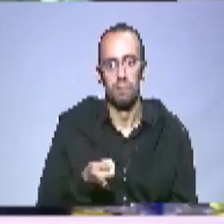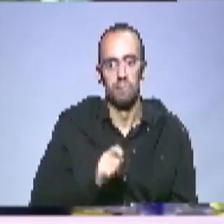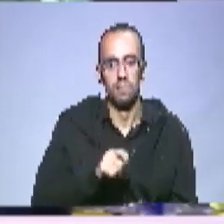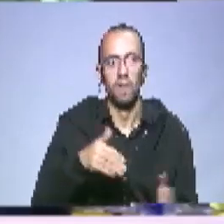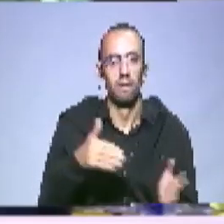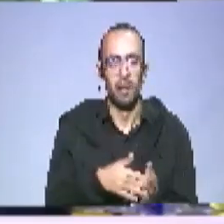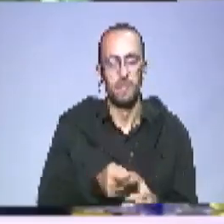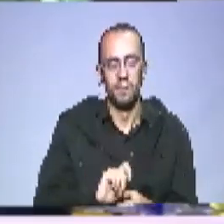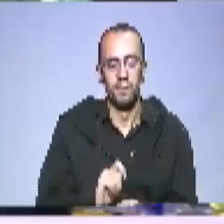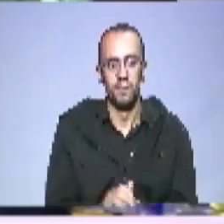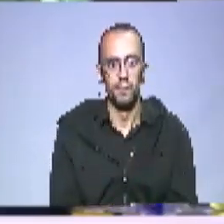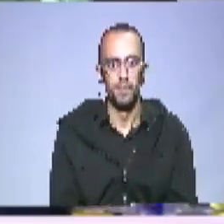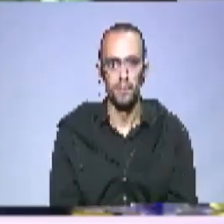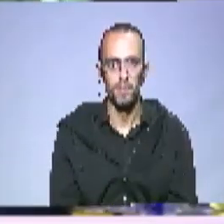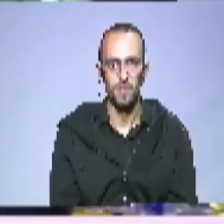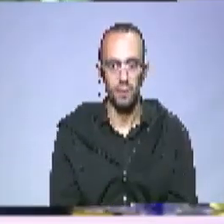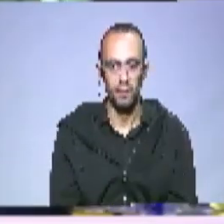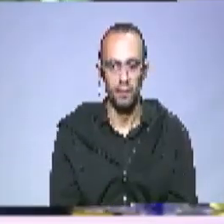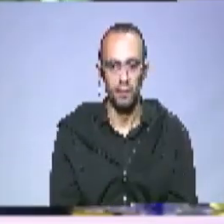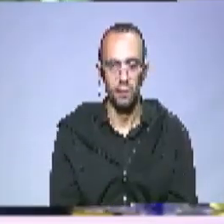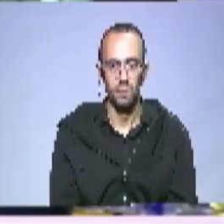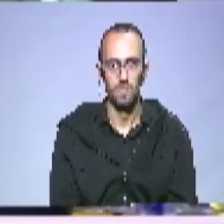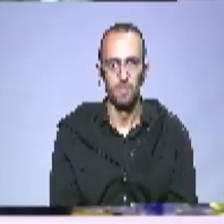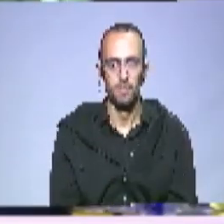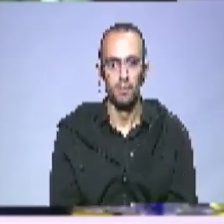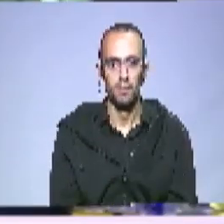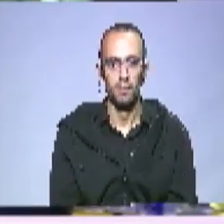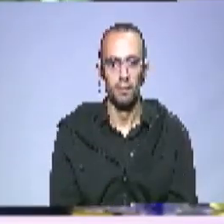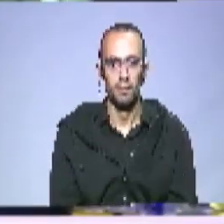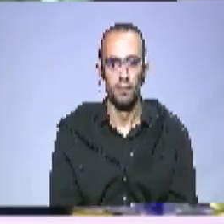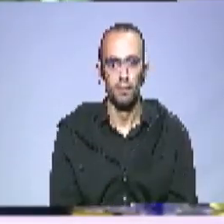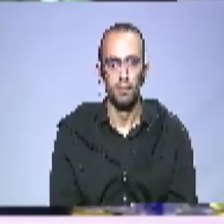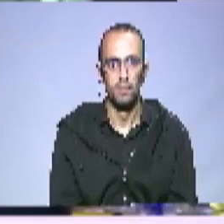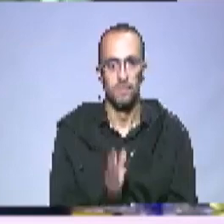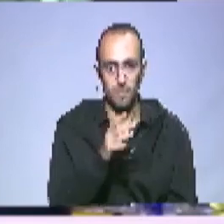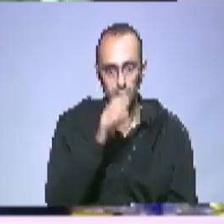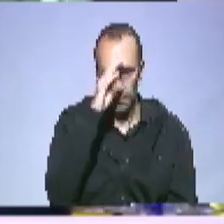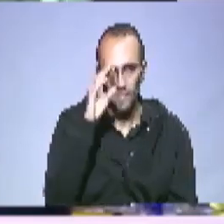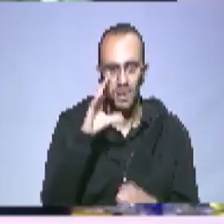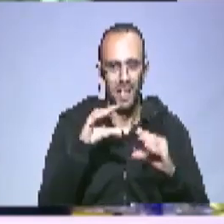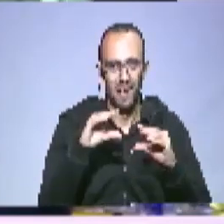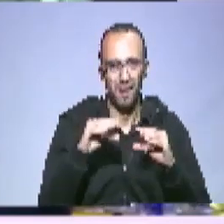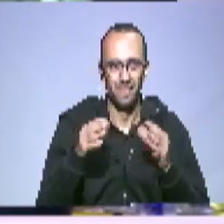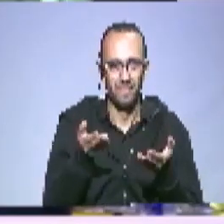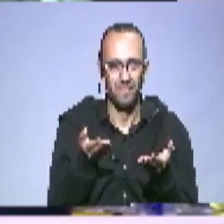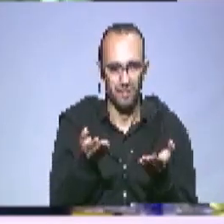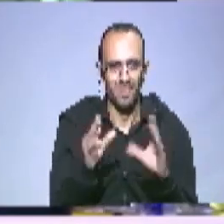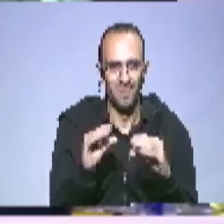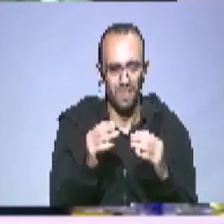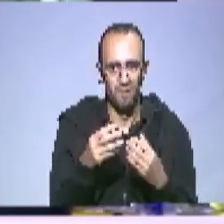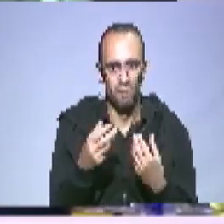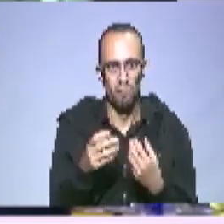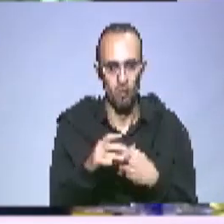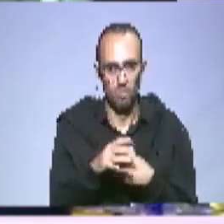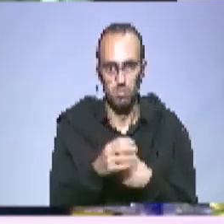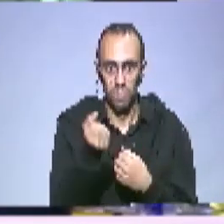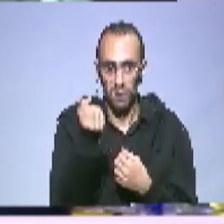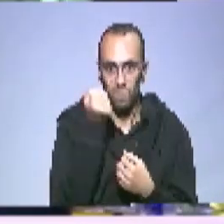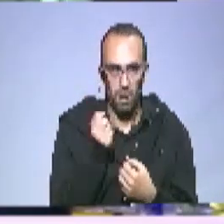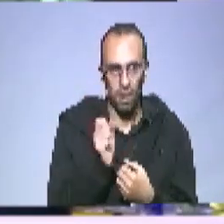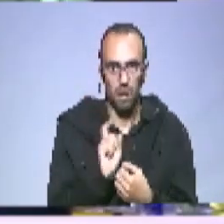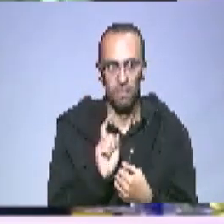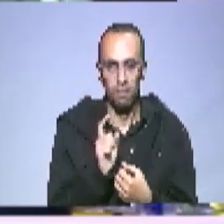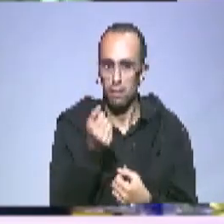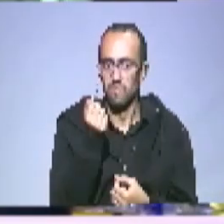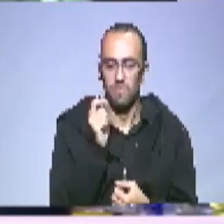اخر الحلقه. ماشي حلوه قوي. كويس كده. احنا الكيك حتى لو يعني اللي بالبرتقال ما بنفتحش عليها صح؟